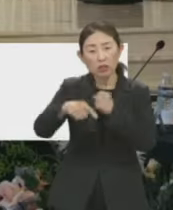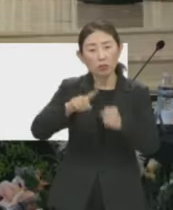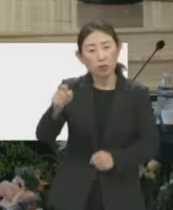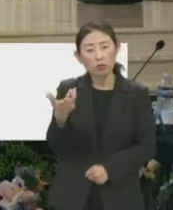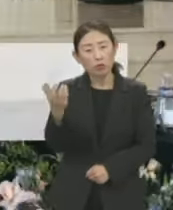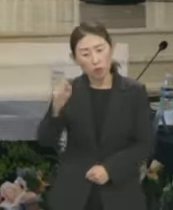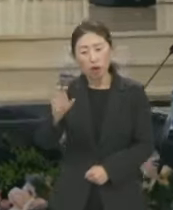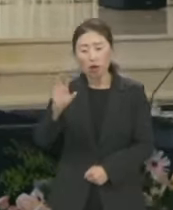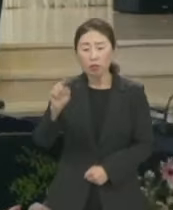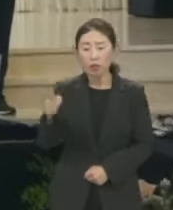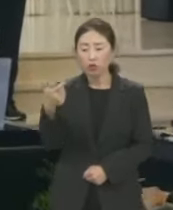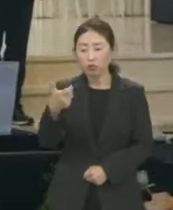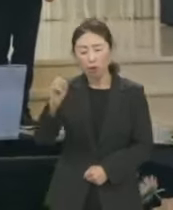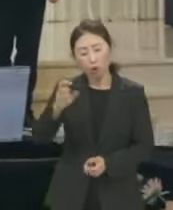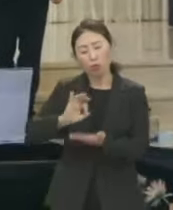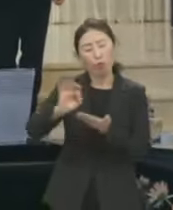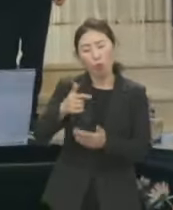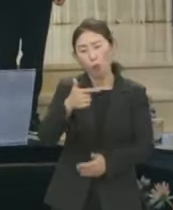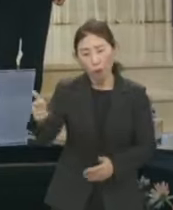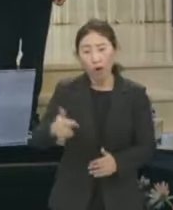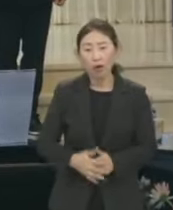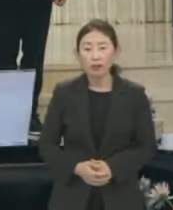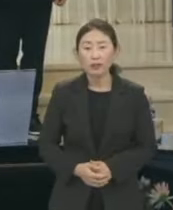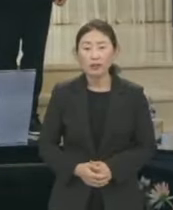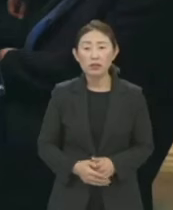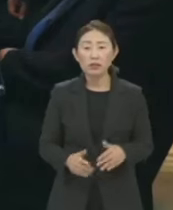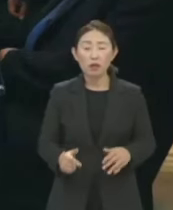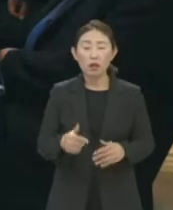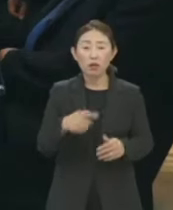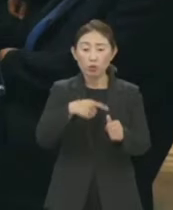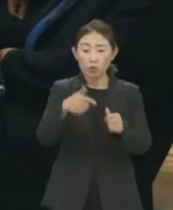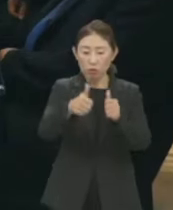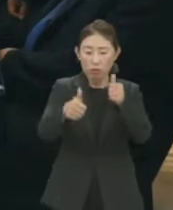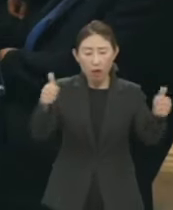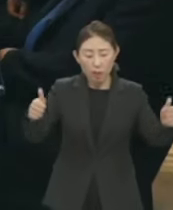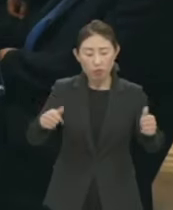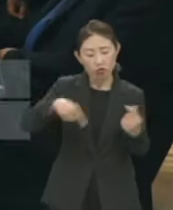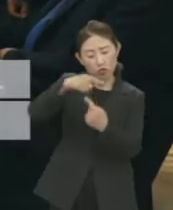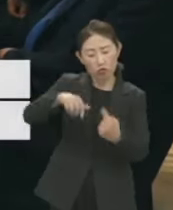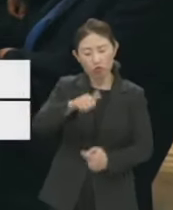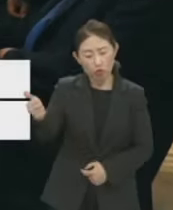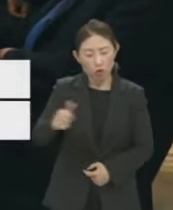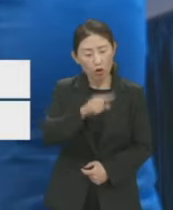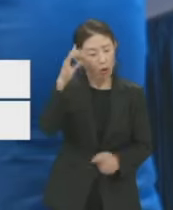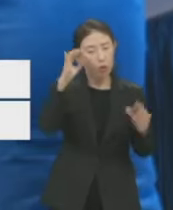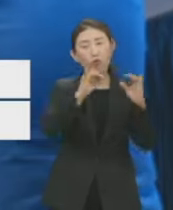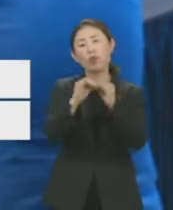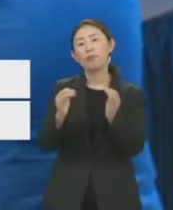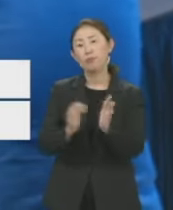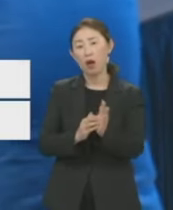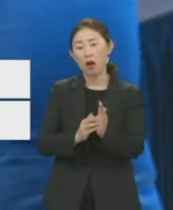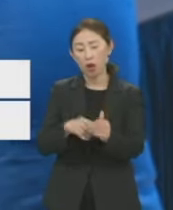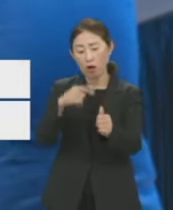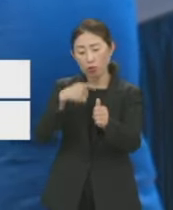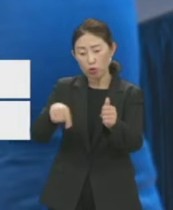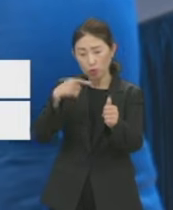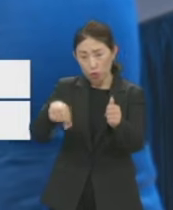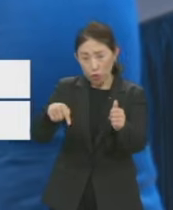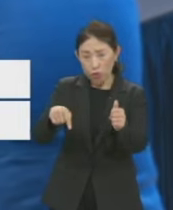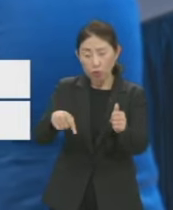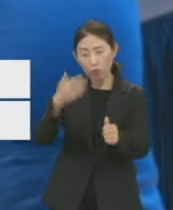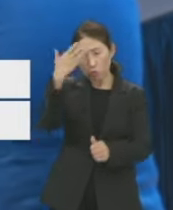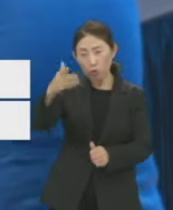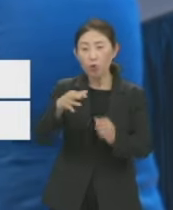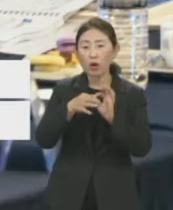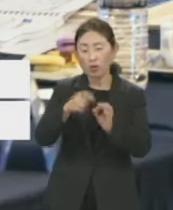아니거든요. 지난 26일 전국 교육감들은 지방교육재정이 위기 상황이라는 데 인식을 같이 하고 무상교육 일몰 연장을 위한